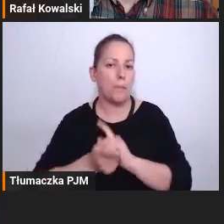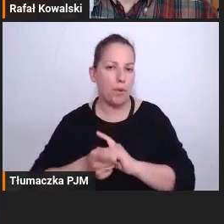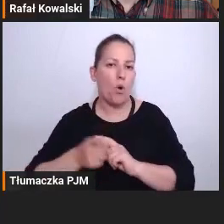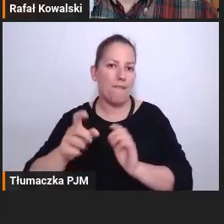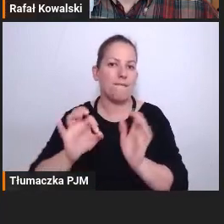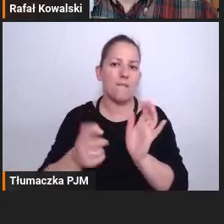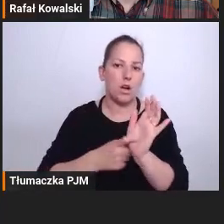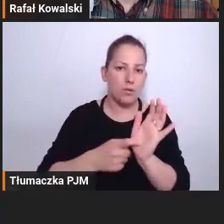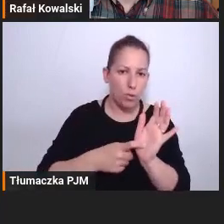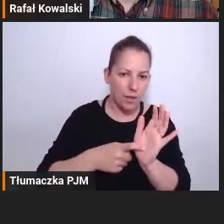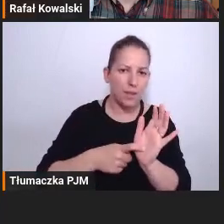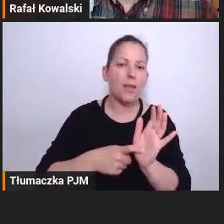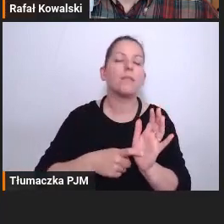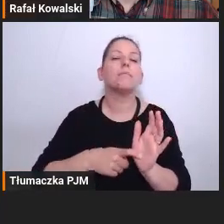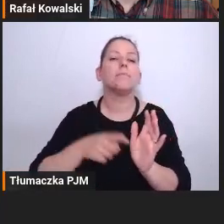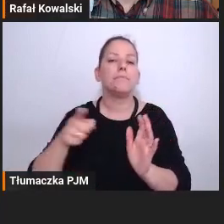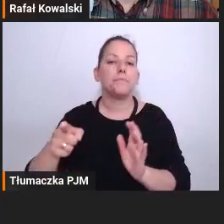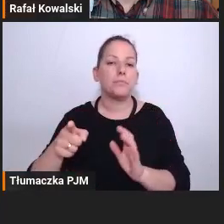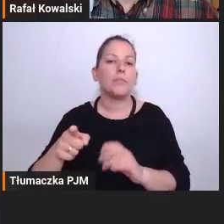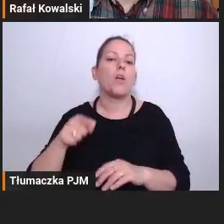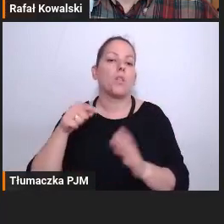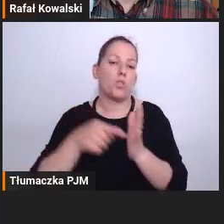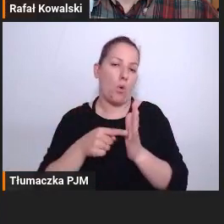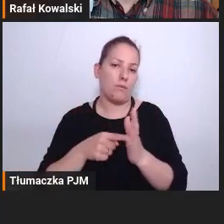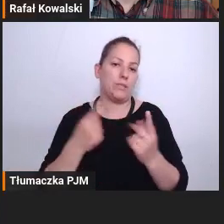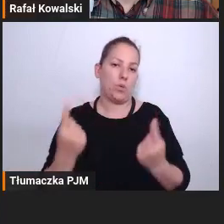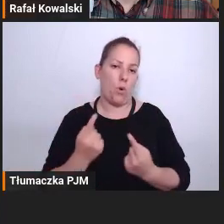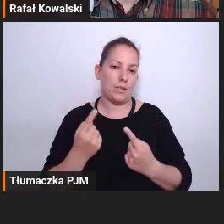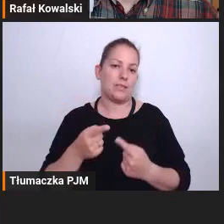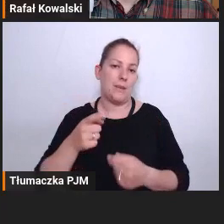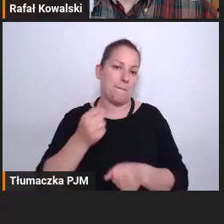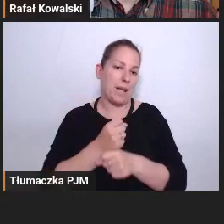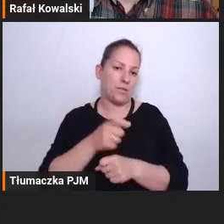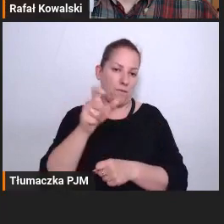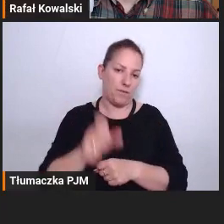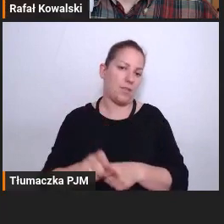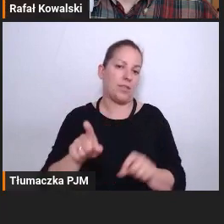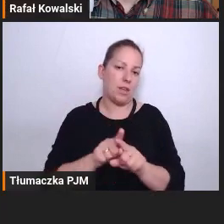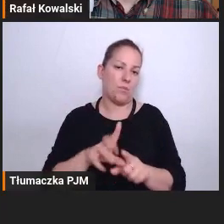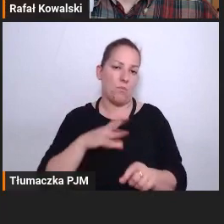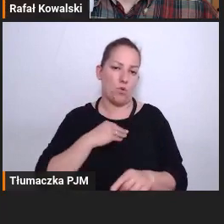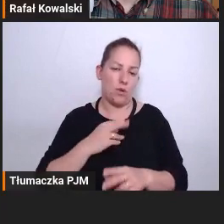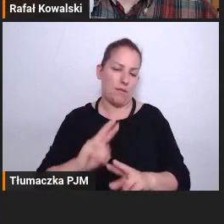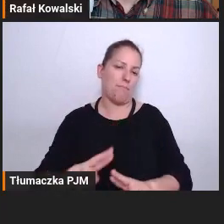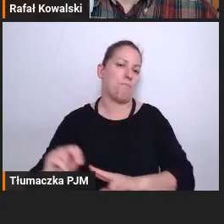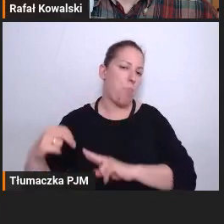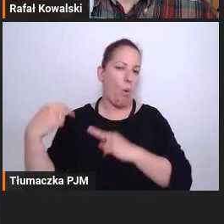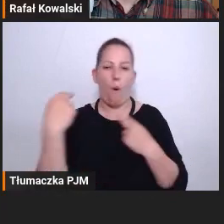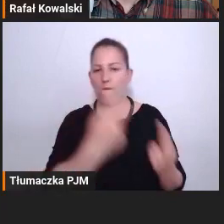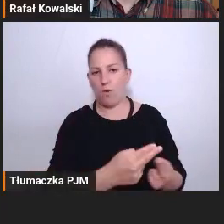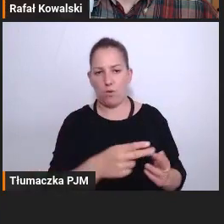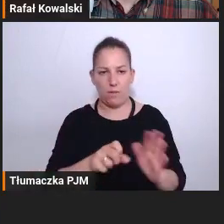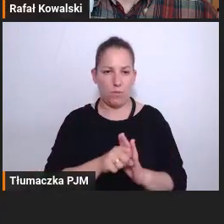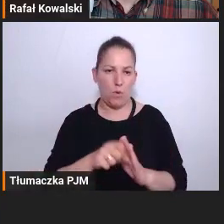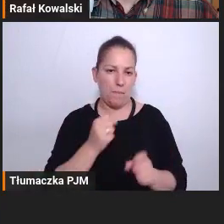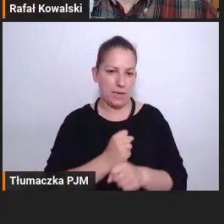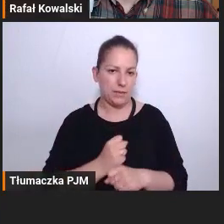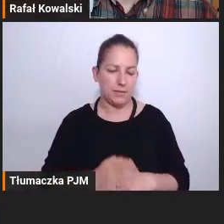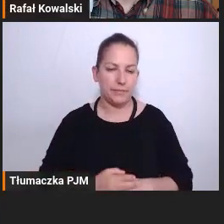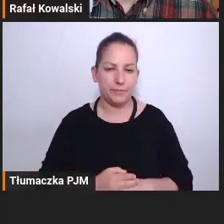roszczenie, czy jego pozew, no to w takiej sytuacji taki pracownik również może zostać przywrócony do